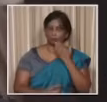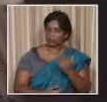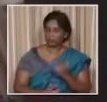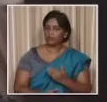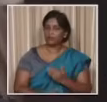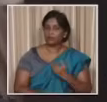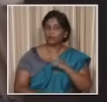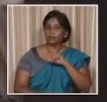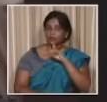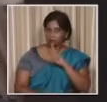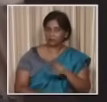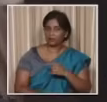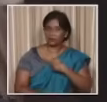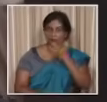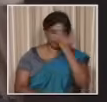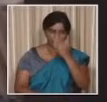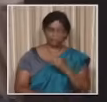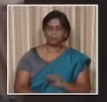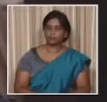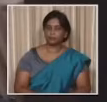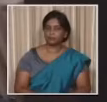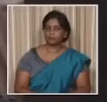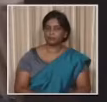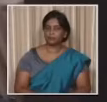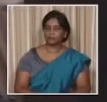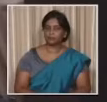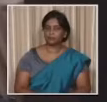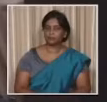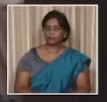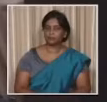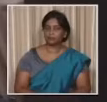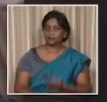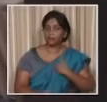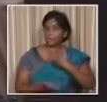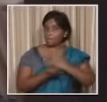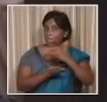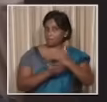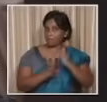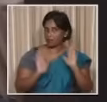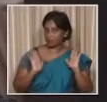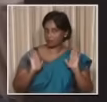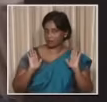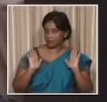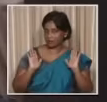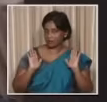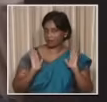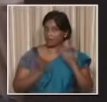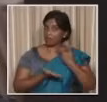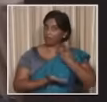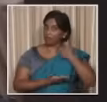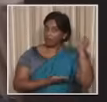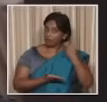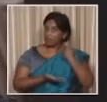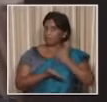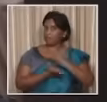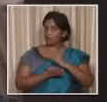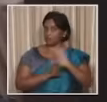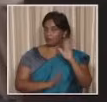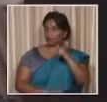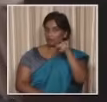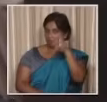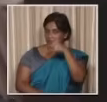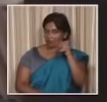වෙනවා මම ඉල්ලීමක් කරනවා කරුණා කළා මමත් කාටවත් බාධා කරේ නැහැ බාධා නොකර මම මේ කියන